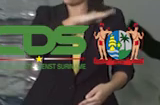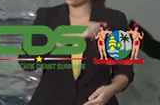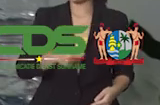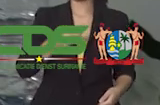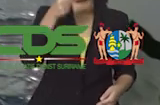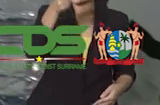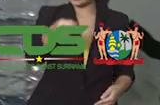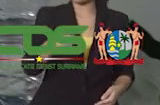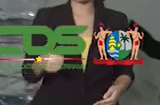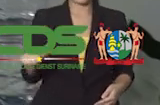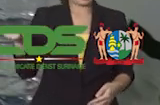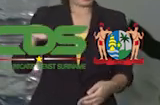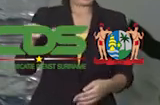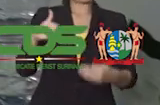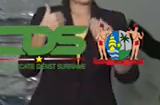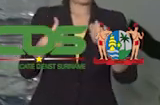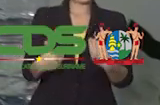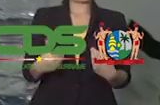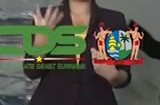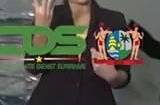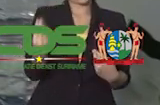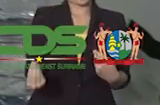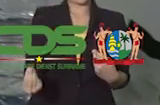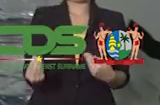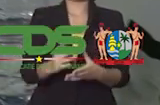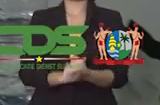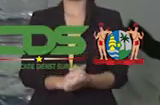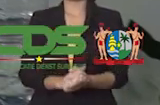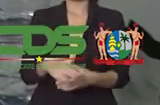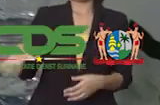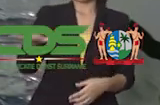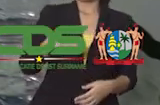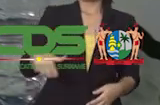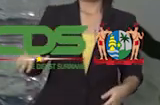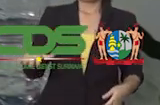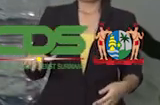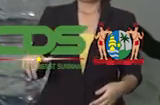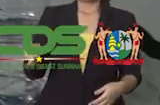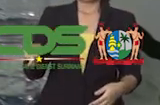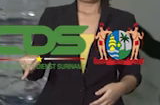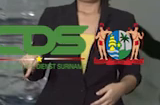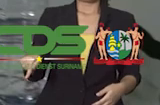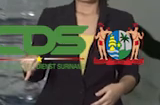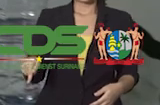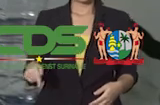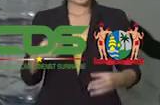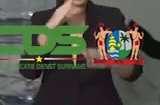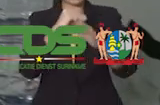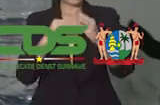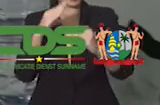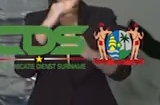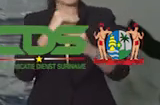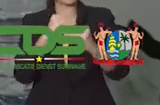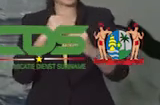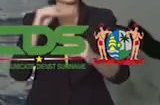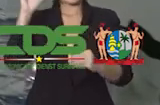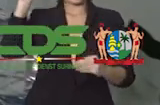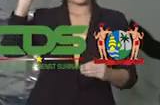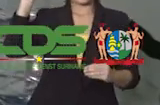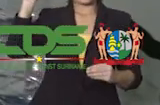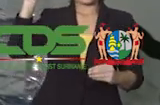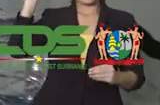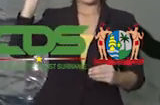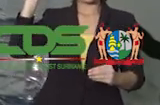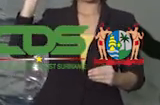daarin geïnteresseerd zijn. De Sophia's Lust is aan de buurt. We zijn ook in overleg met Latour, die heel veel interesse heeft om in de